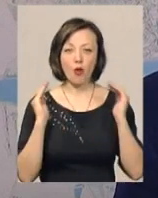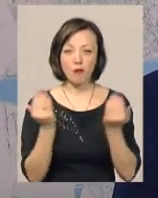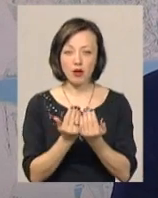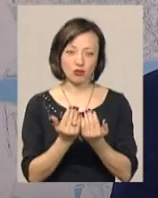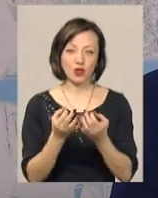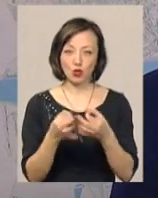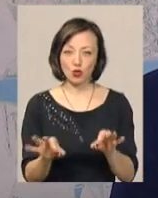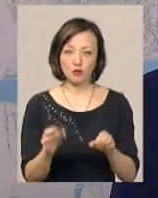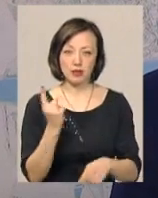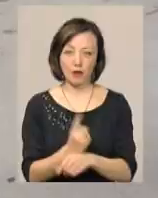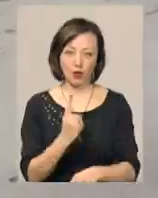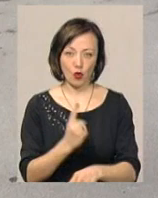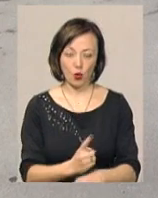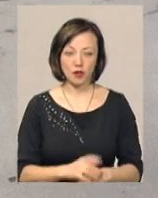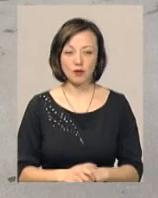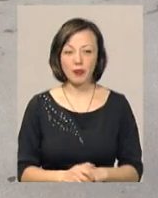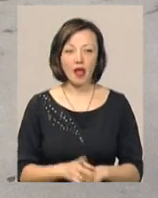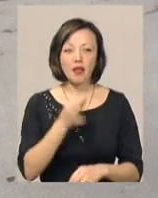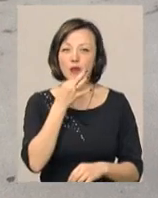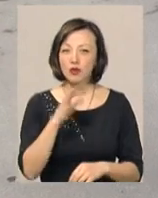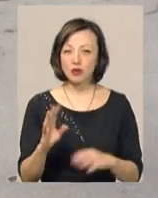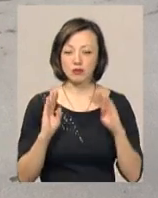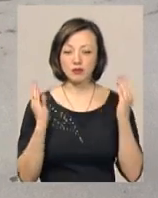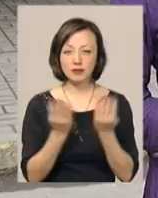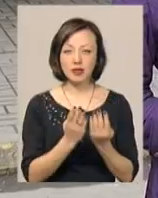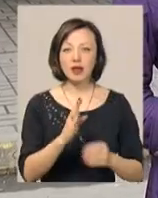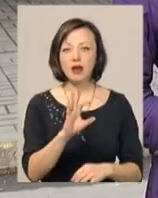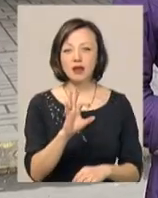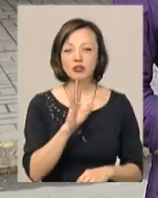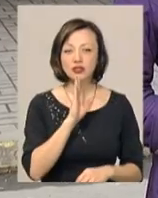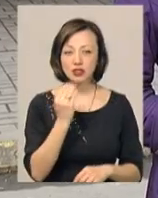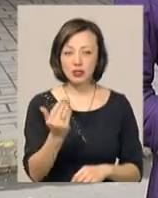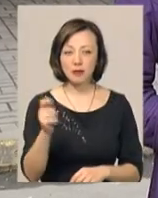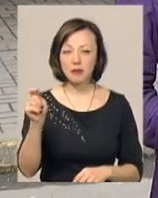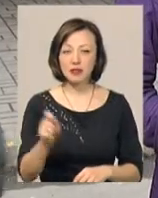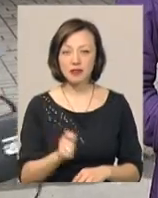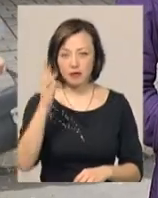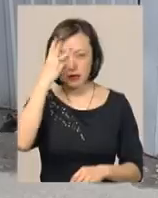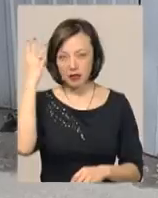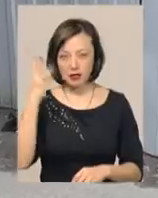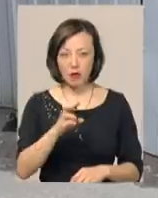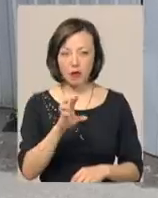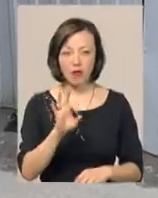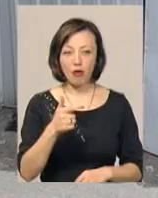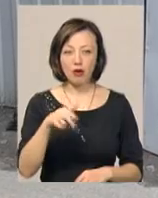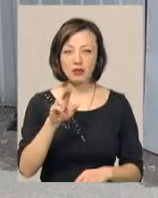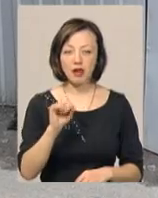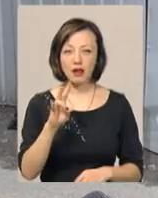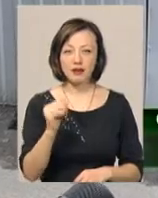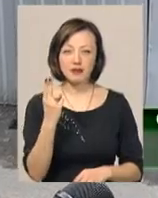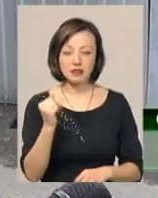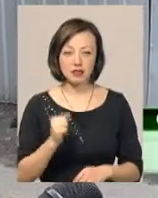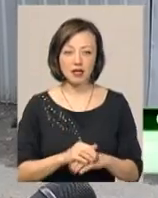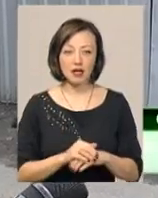доступ заборонено. Не до вподоби обнесені двори і Ользі Ушаковій, котра приїздить у Хмельницький з Богданівців раз на квартал. Я